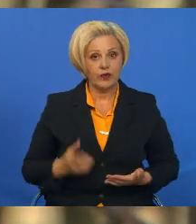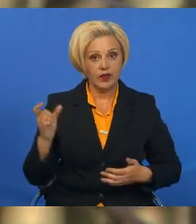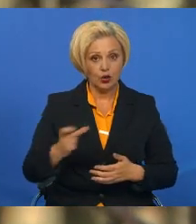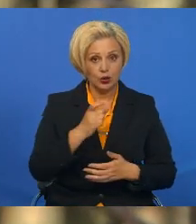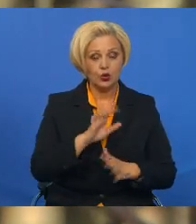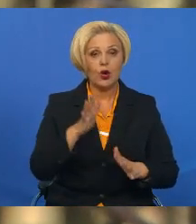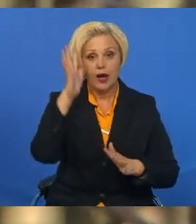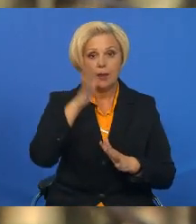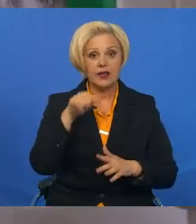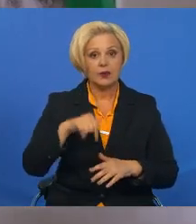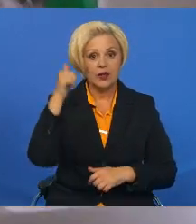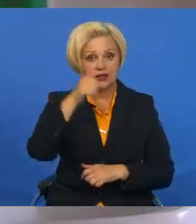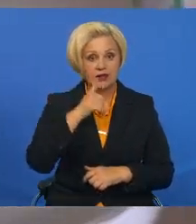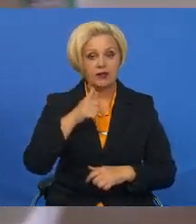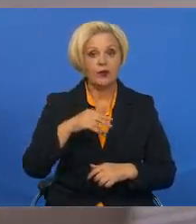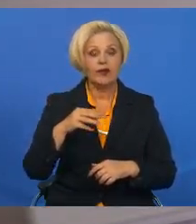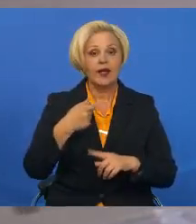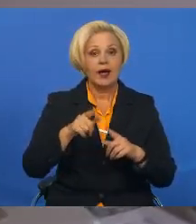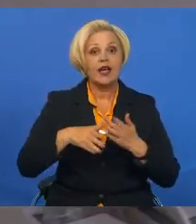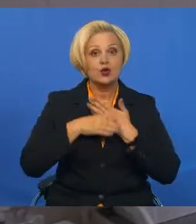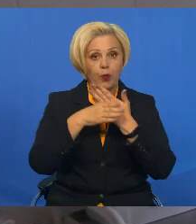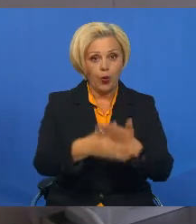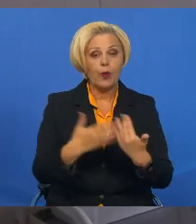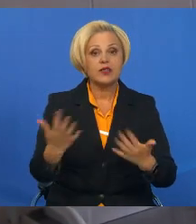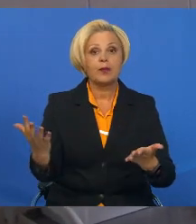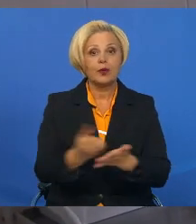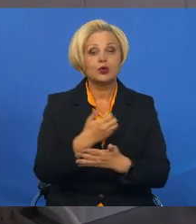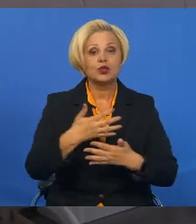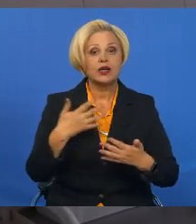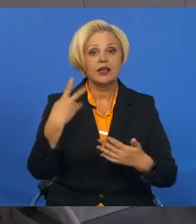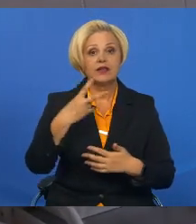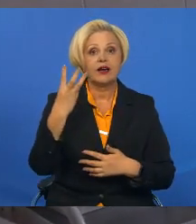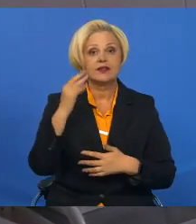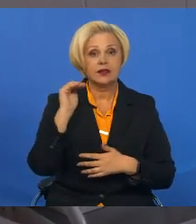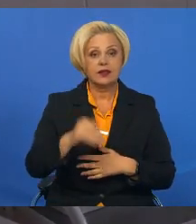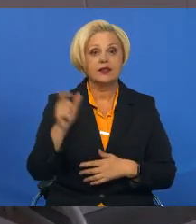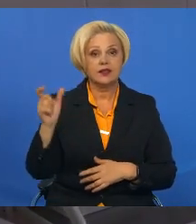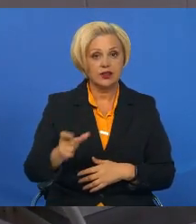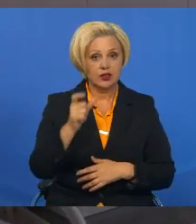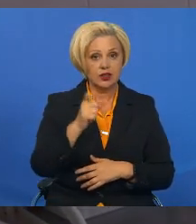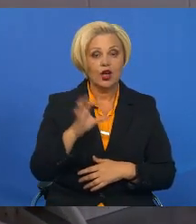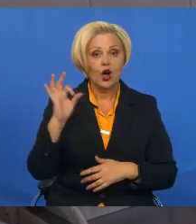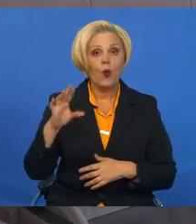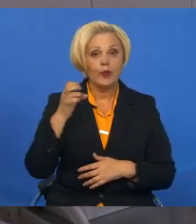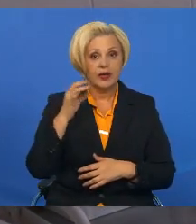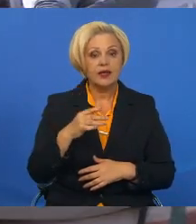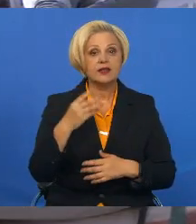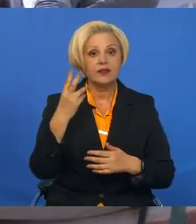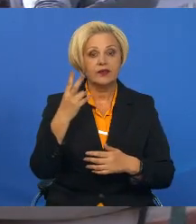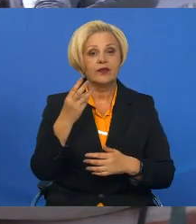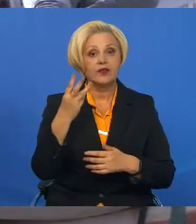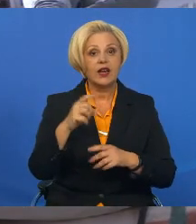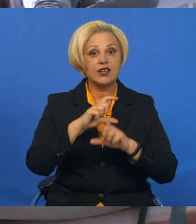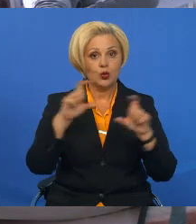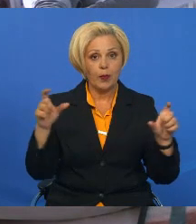за 5 месяцев этого года трансфузиологичную допомогу уже отрымали амаль 23 тысячи человек. Вольга Принеслик у 3-ю городскую